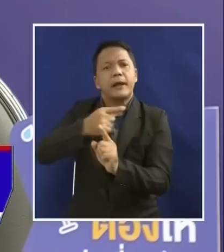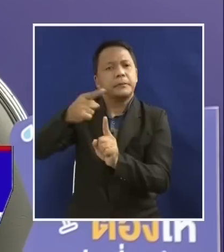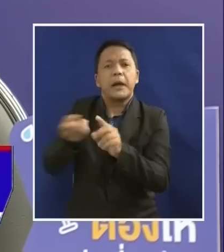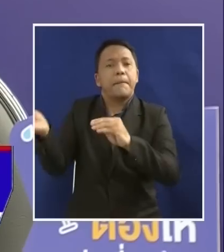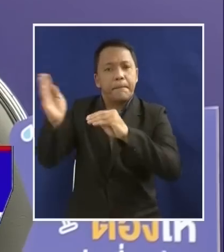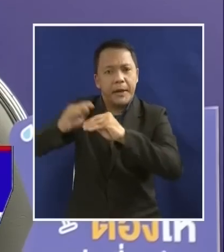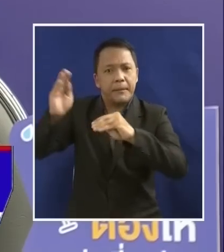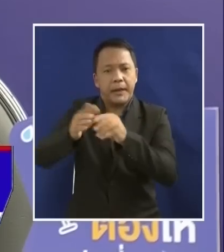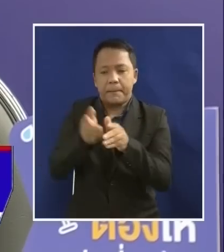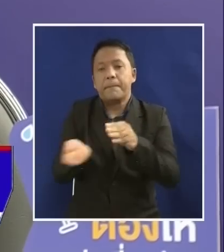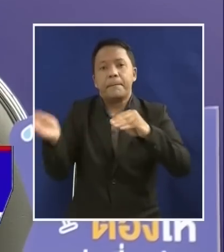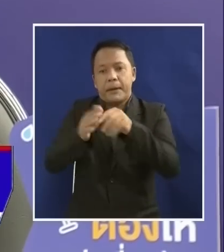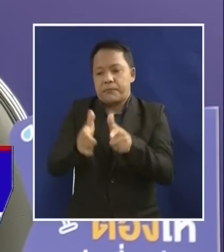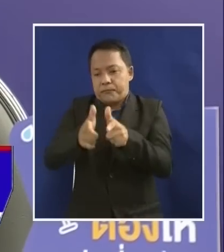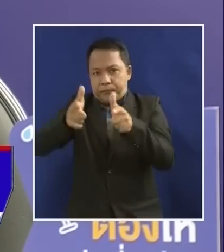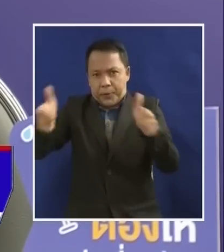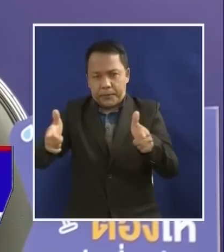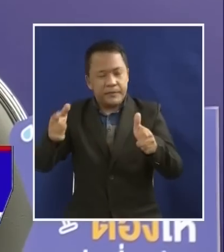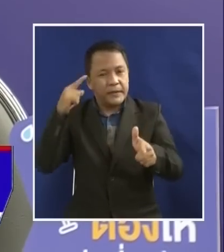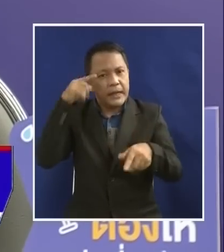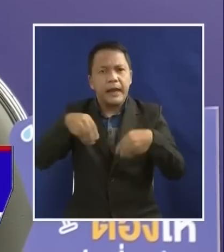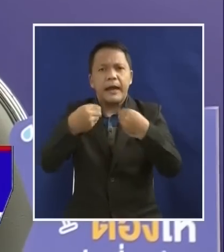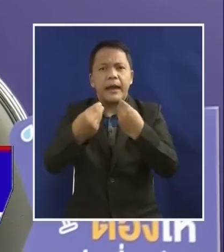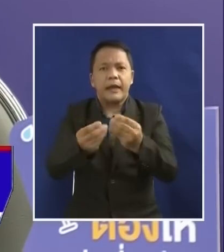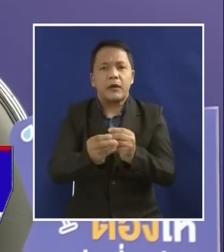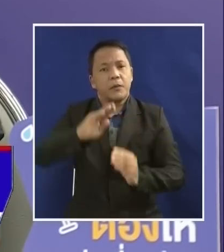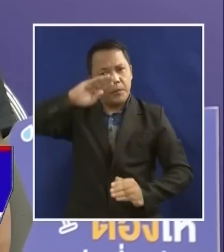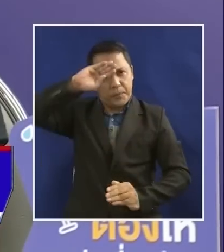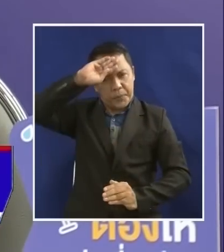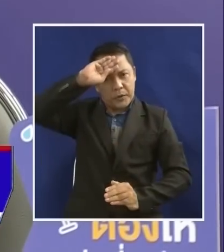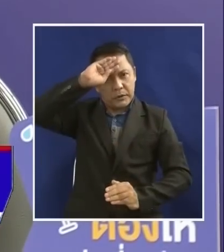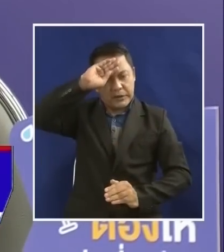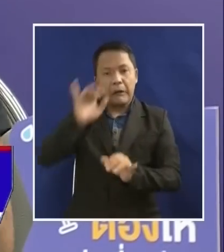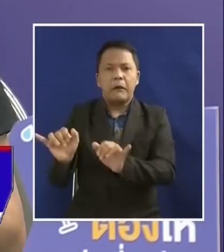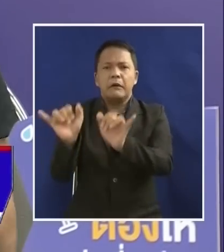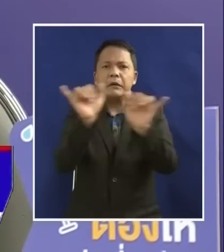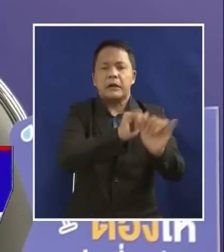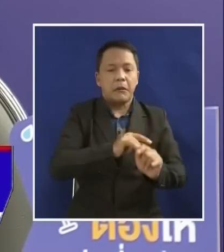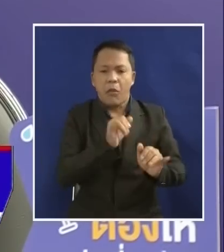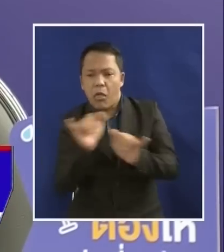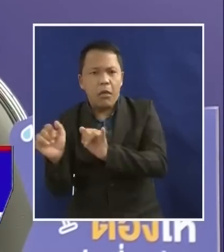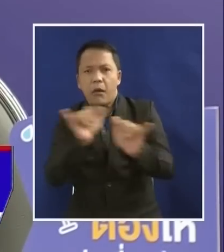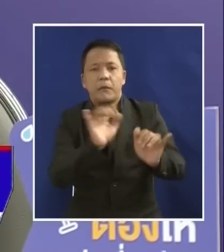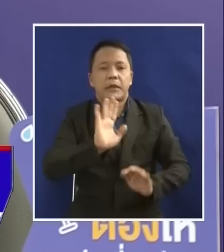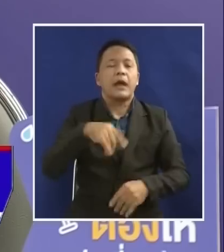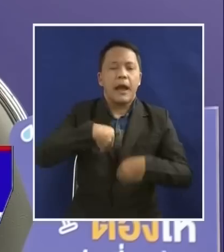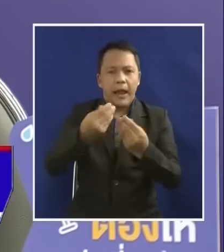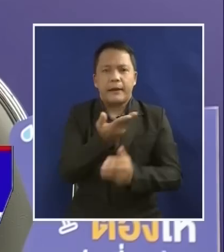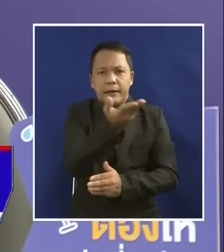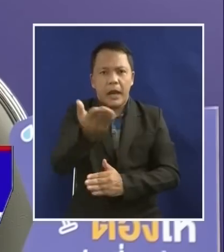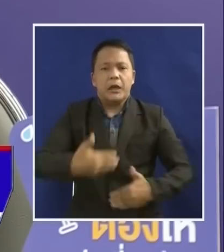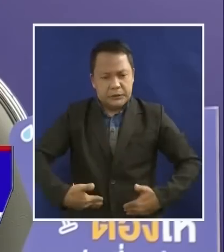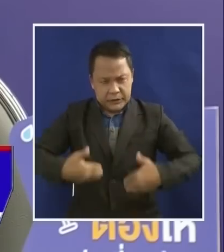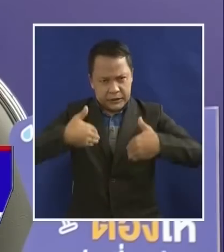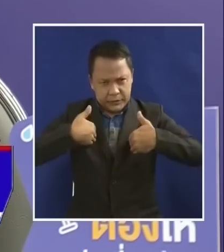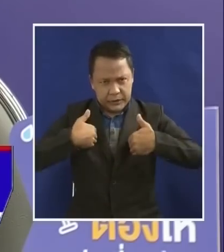อผู้ป่วยเดิมที่มีหรือห้องพิเศษนะครับเราไม่ได้อยากให้ผู้ป่วยวันนี้ต้องเลือกนะครับว่าท่านต้องไปที่ไหนแต่เราอยากให้ท่านเอาชีวิต